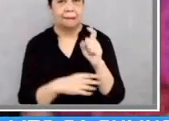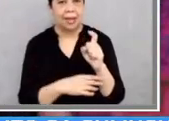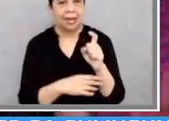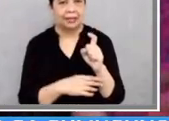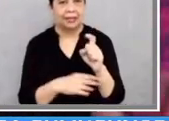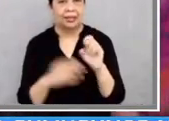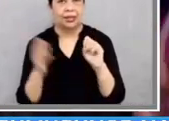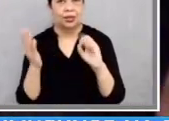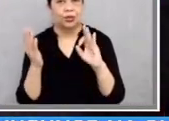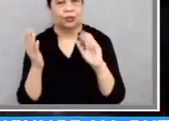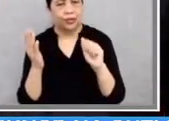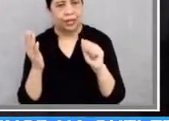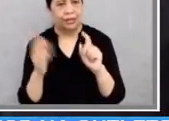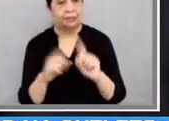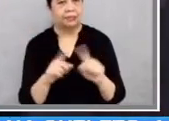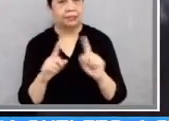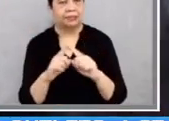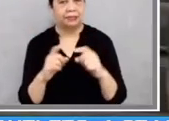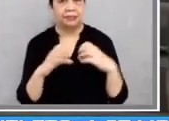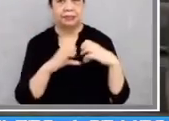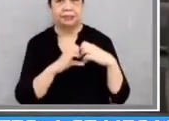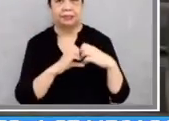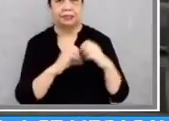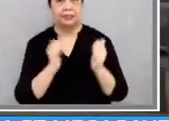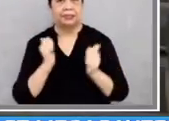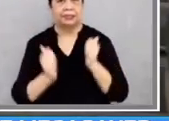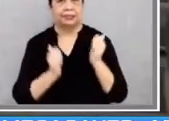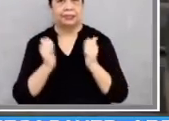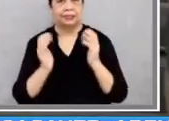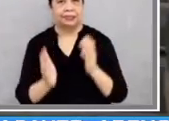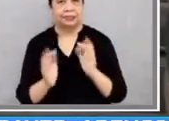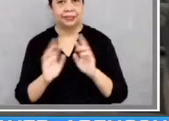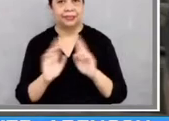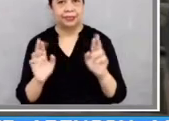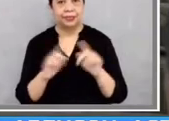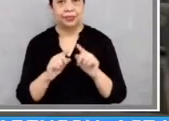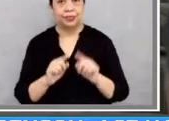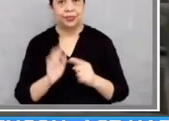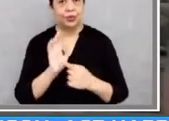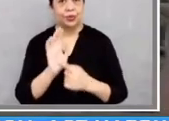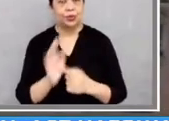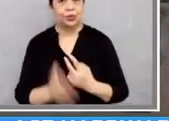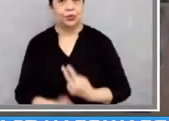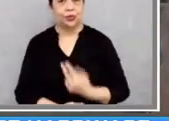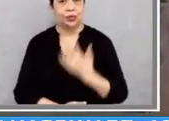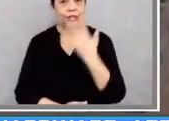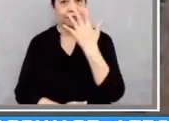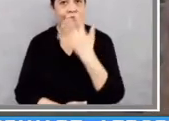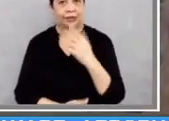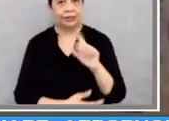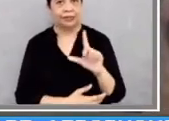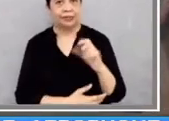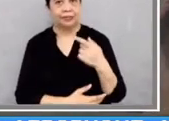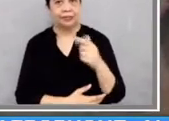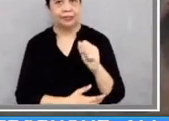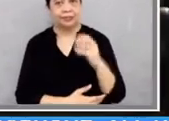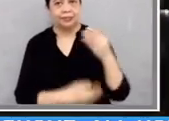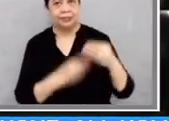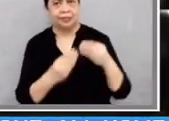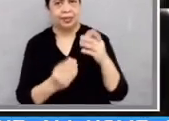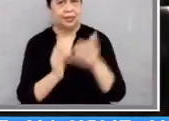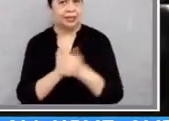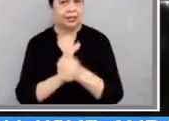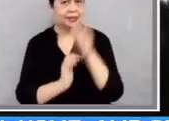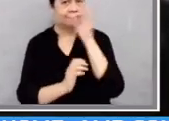at iba pang kapuso stars. Handa na rin daw ipakita ng Voltes 5 Legacy ang galing ng Pilipino pagdating